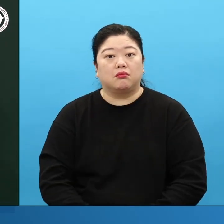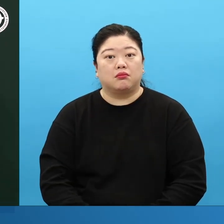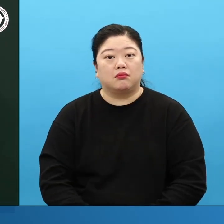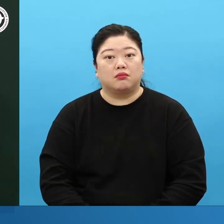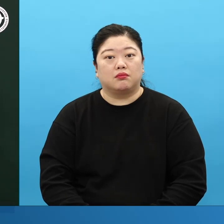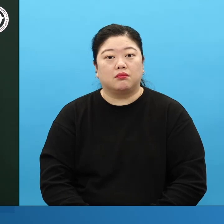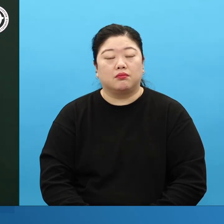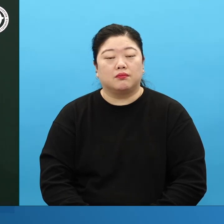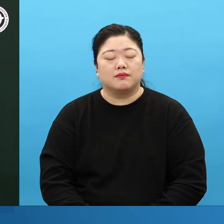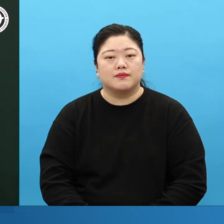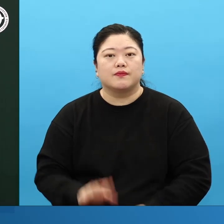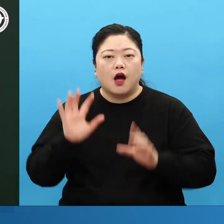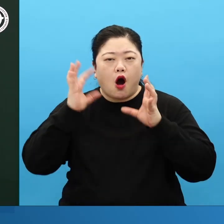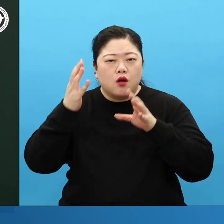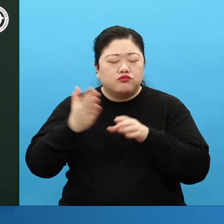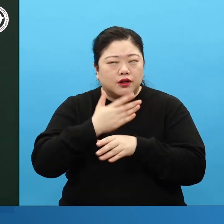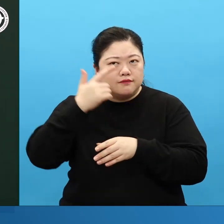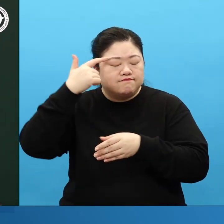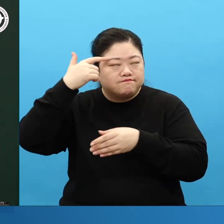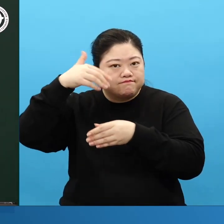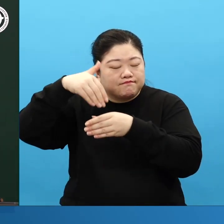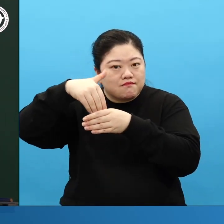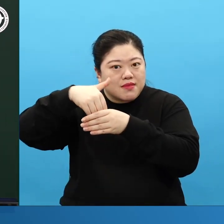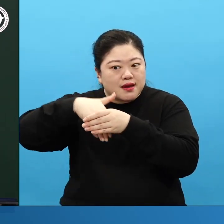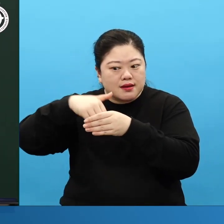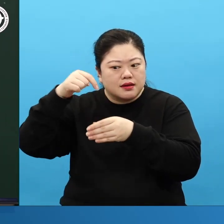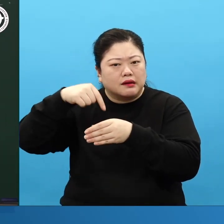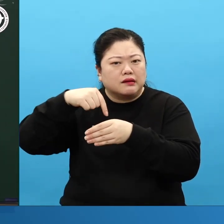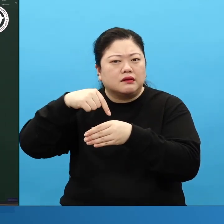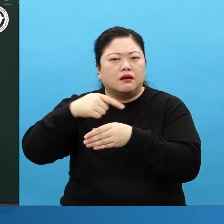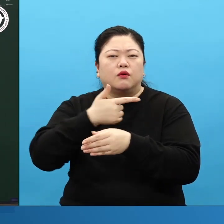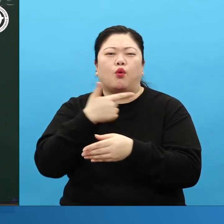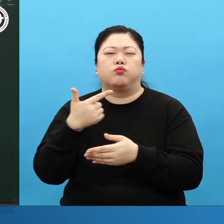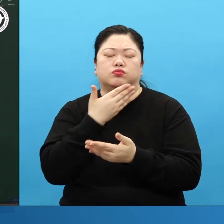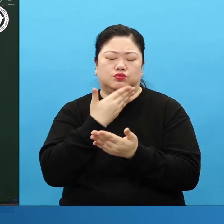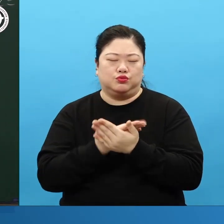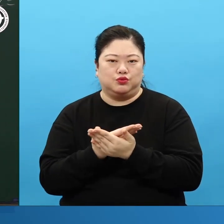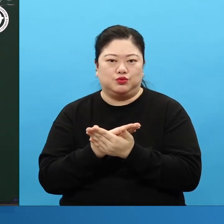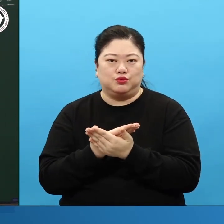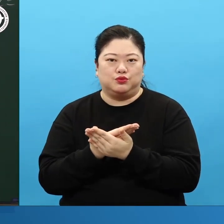이제. Lo que se enraiza y la naturaleza es después, pero lo importante es lo que se graba.